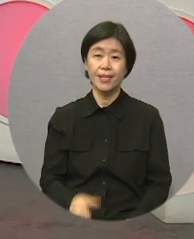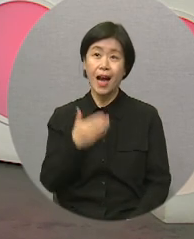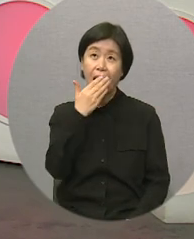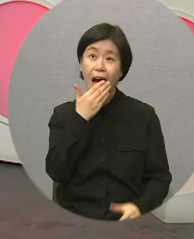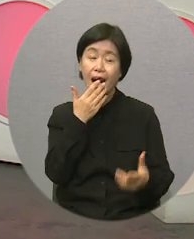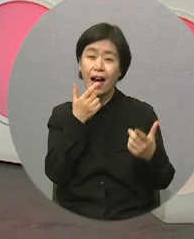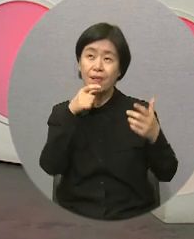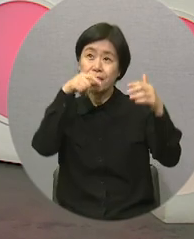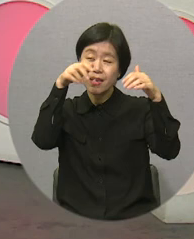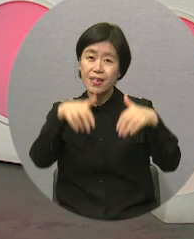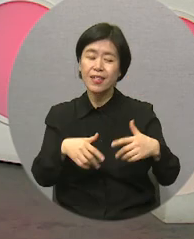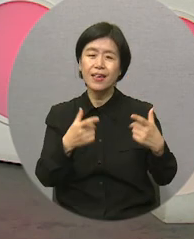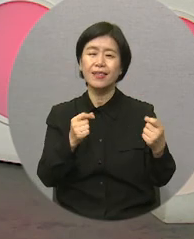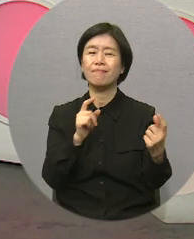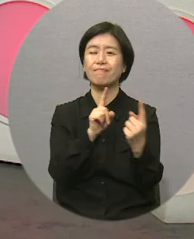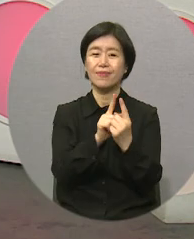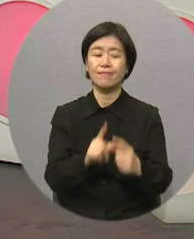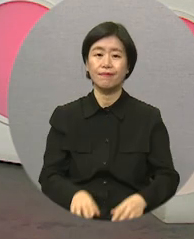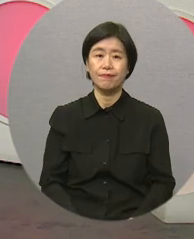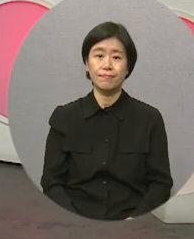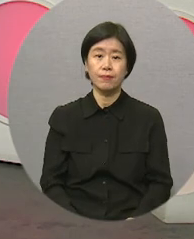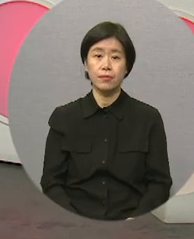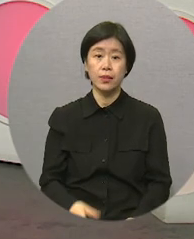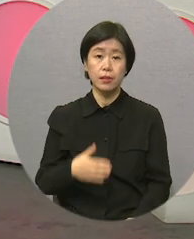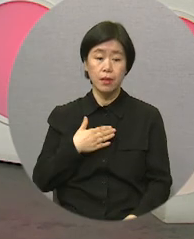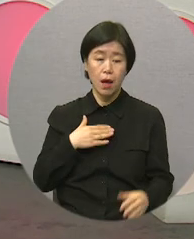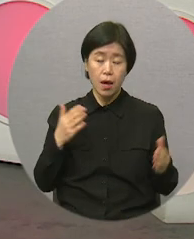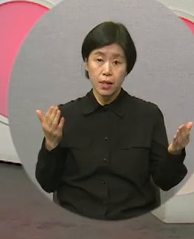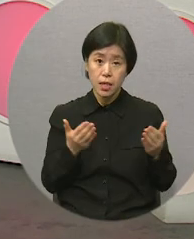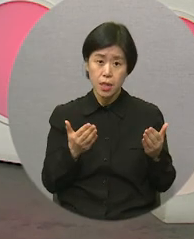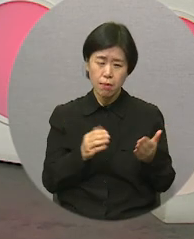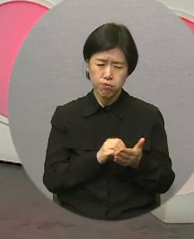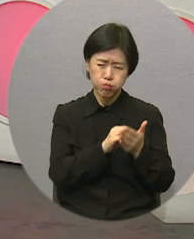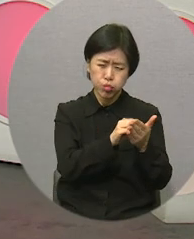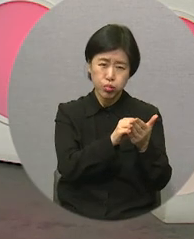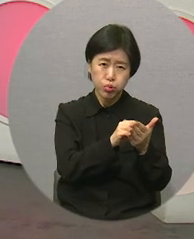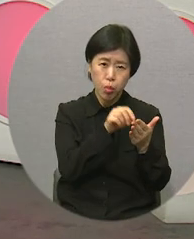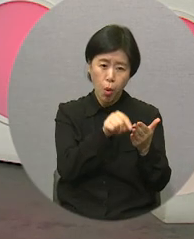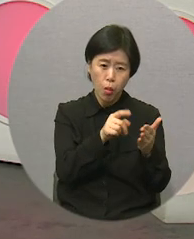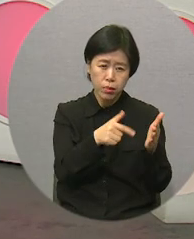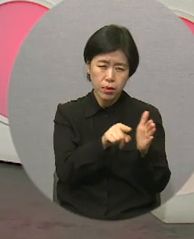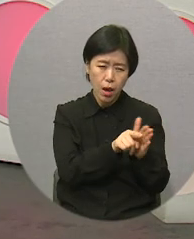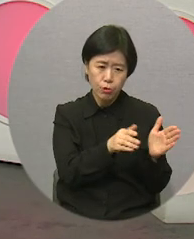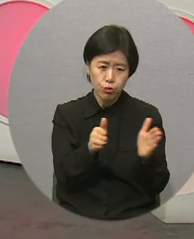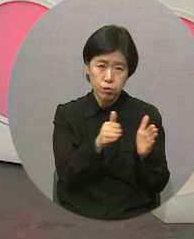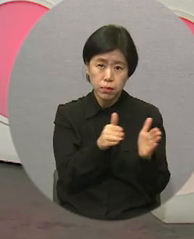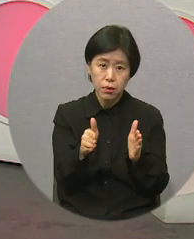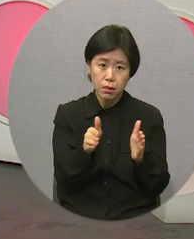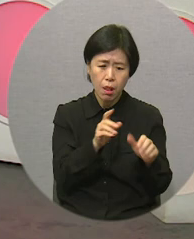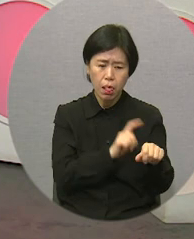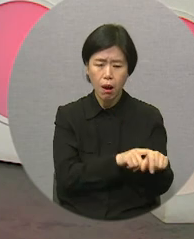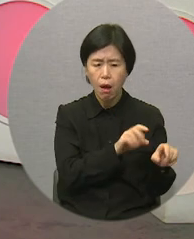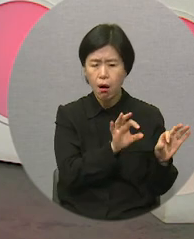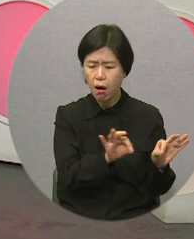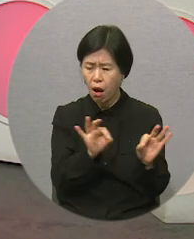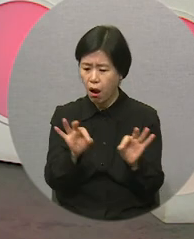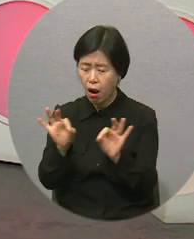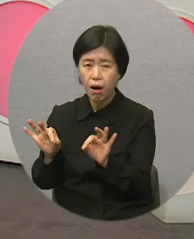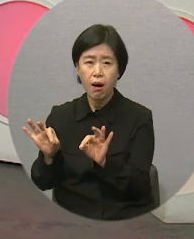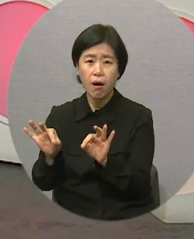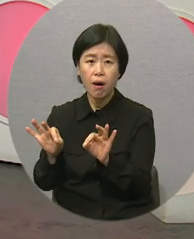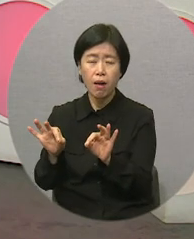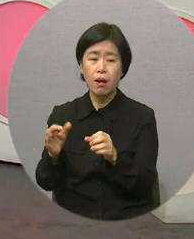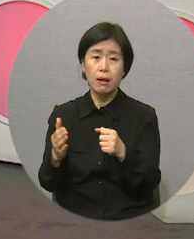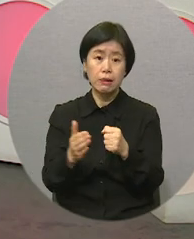만남. 예상했던 취업 준비 기간이 무기한 연장되어 공부 외에 어떤 예외도 용납하지 않겠다는